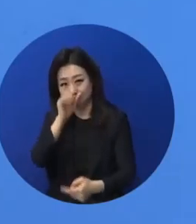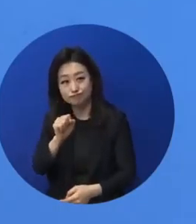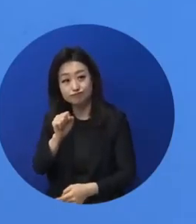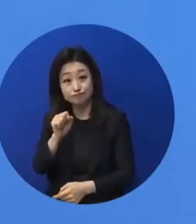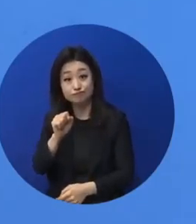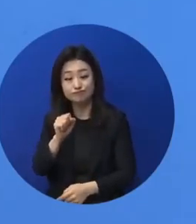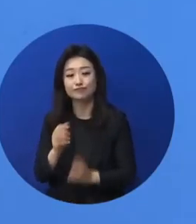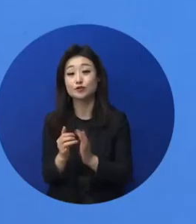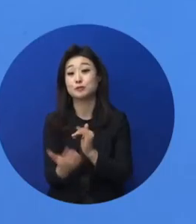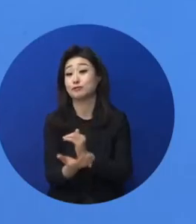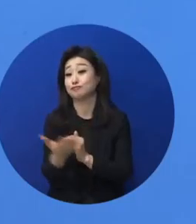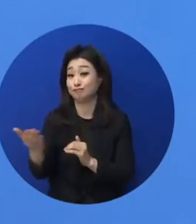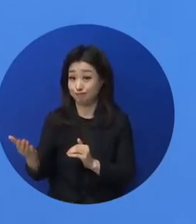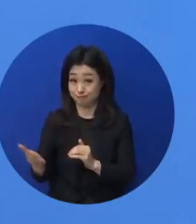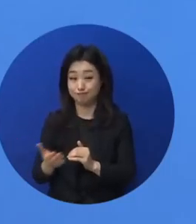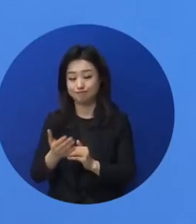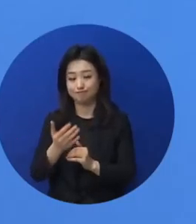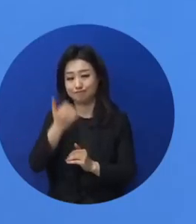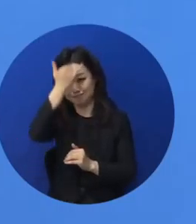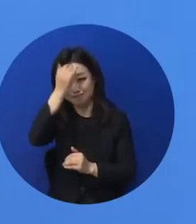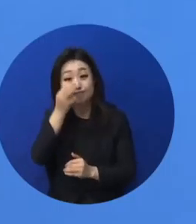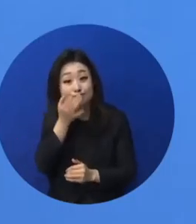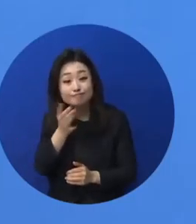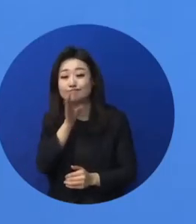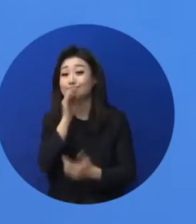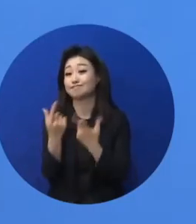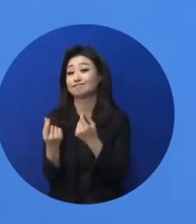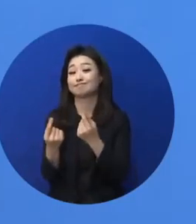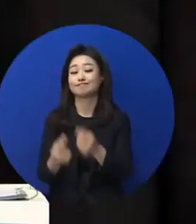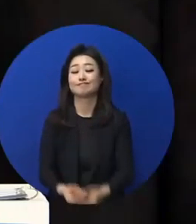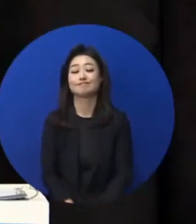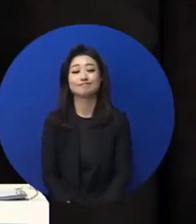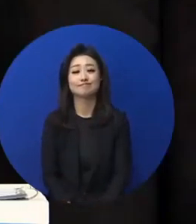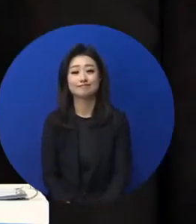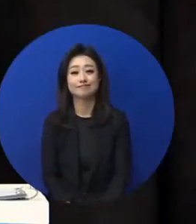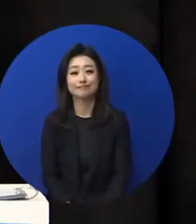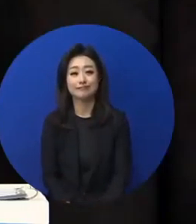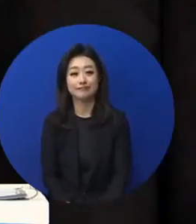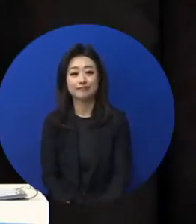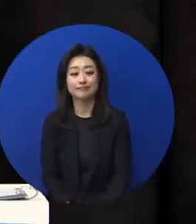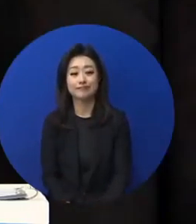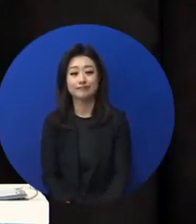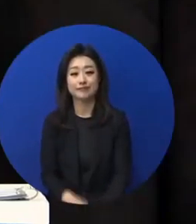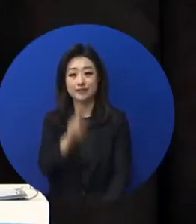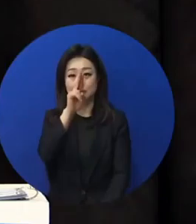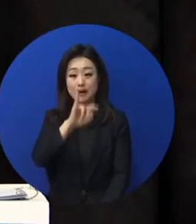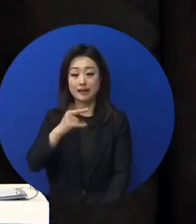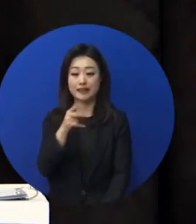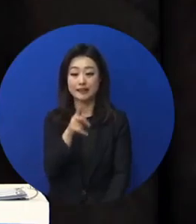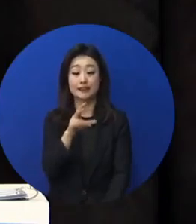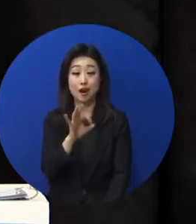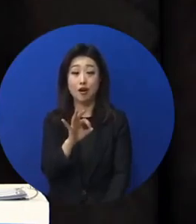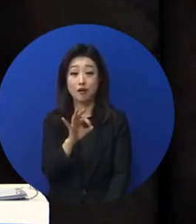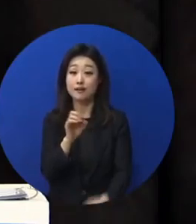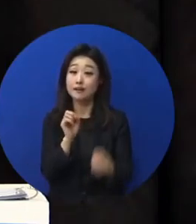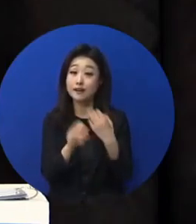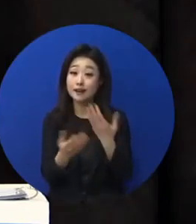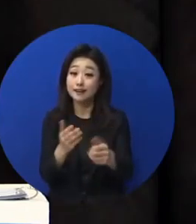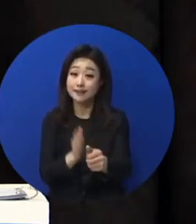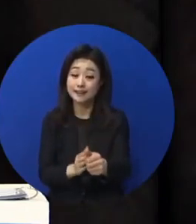그게 시민들, 국민들에 대한 예의라고 봅니다. 네, 다음으로 이제 박인영 후보 답변해